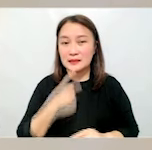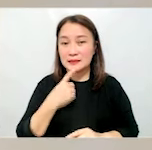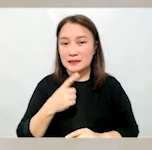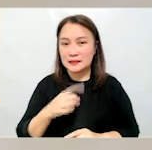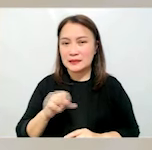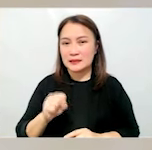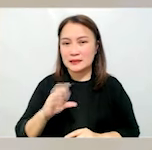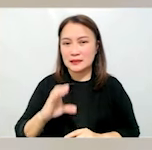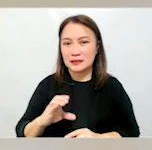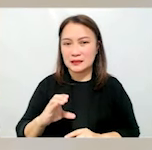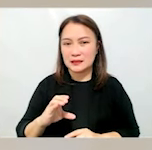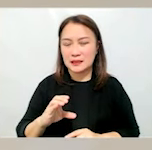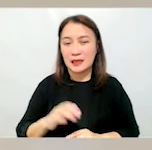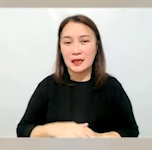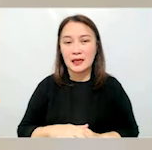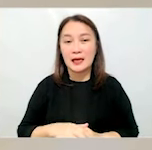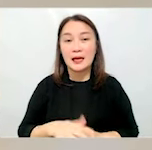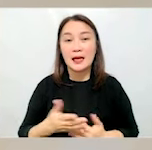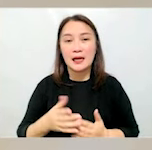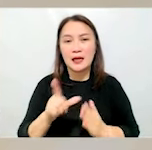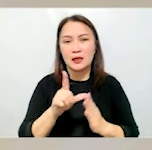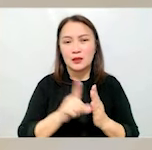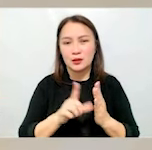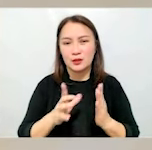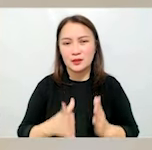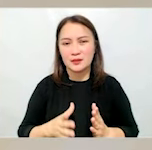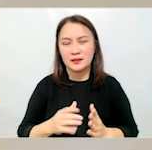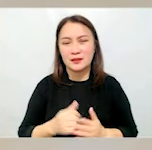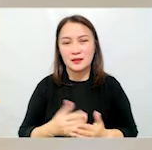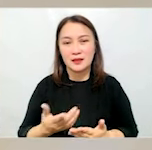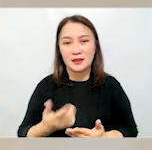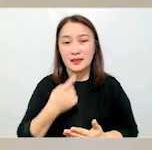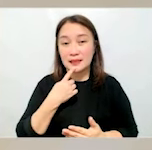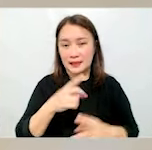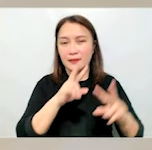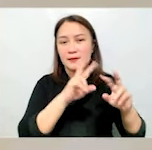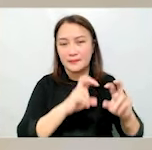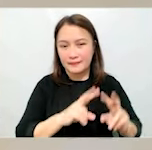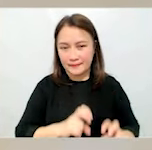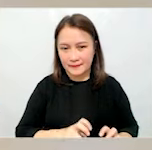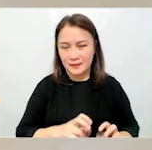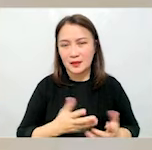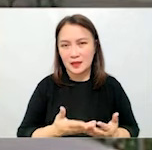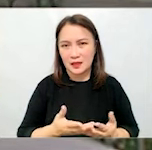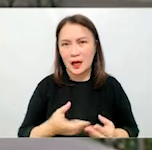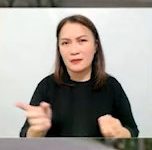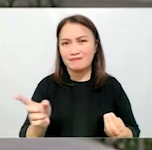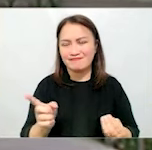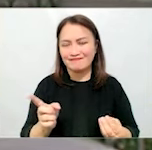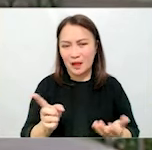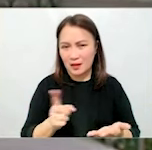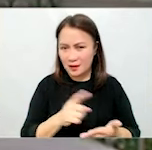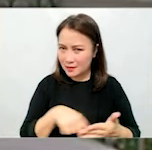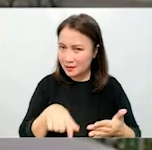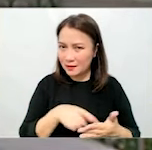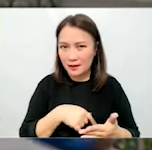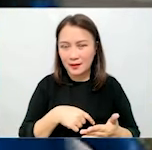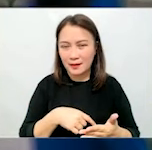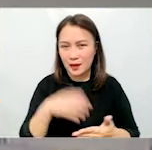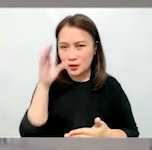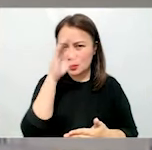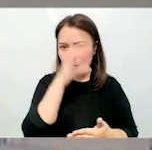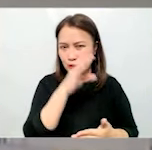Ting, pinaiimbestigahan na ng Korte sa Office of the Court Administrator ang pag-deny sa search warrant. Sisilipin din daw